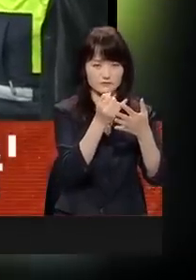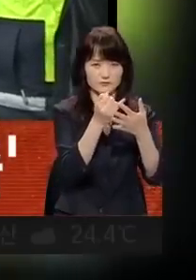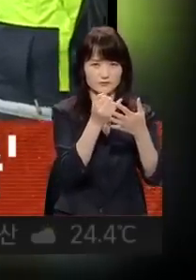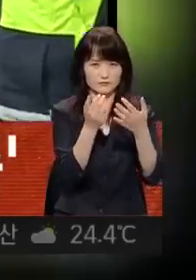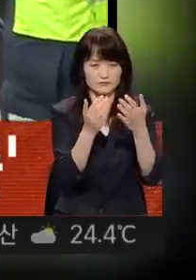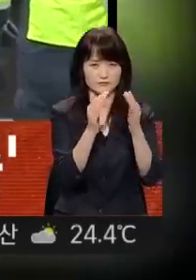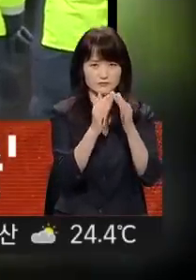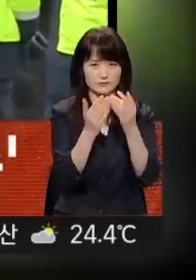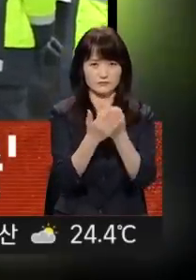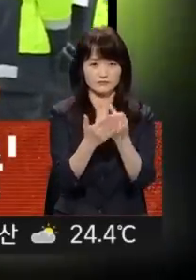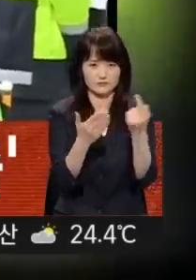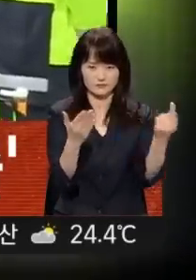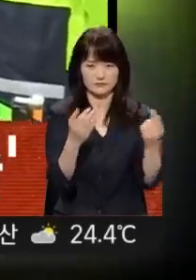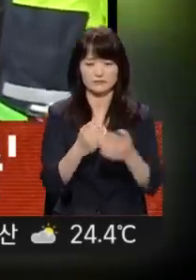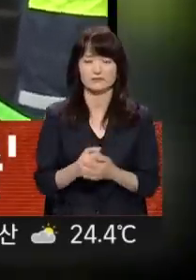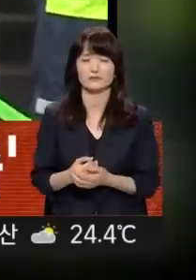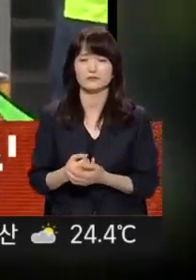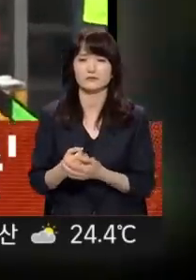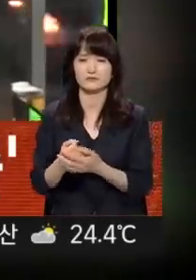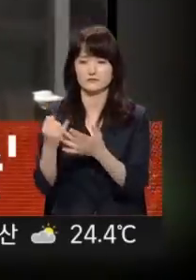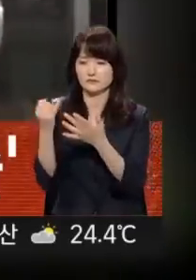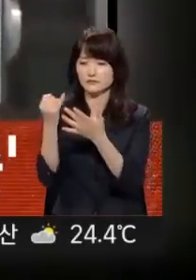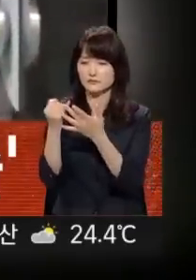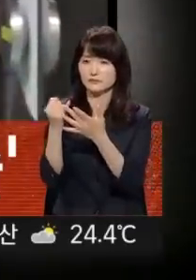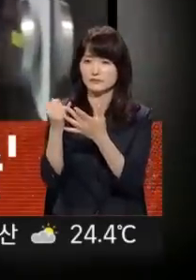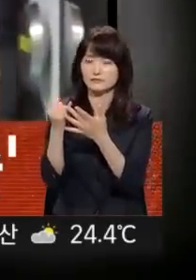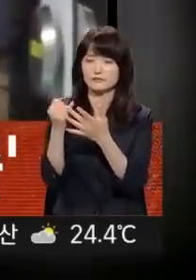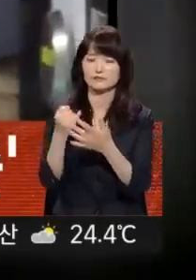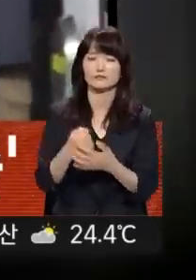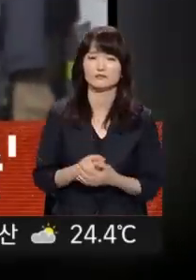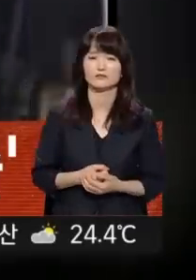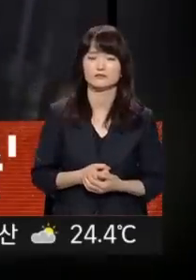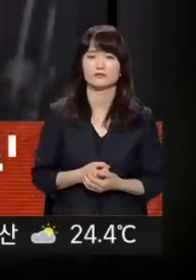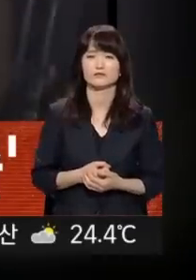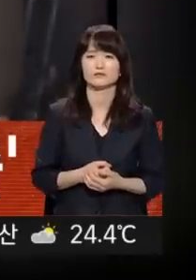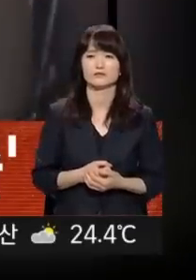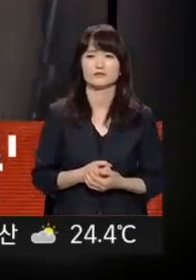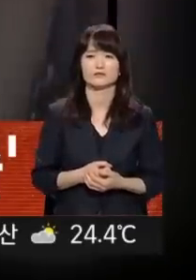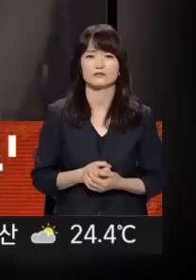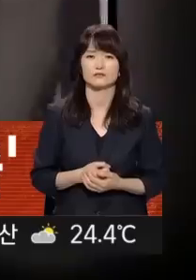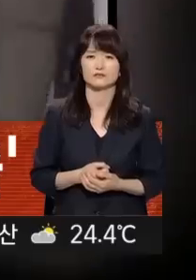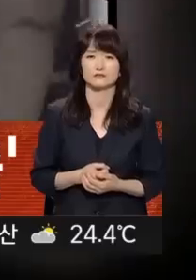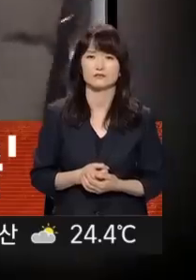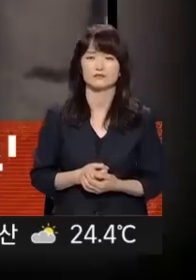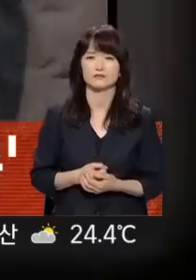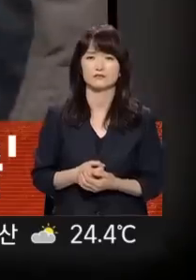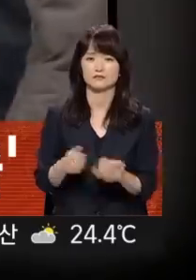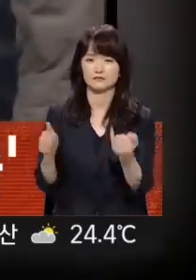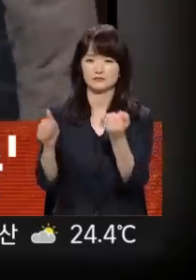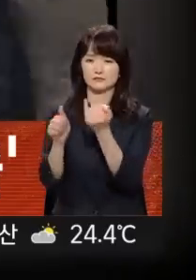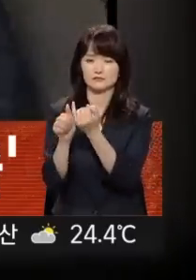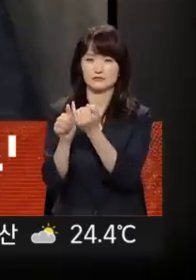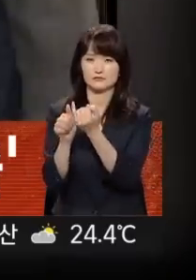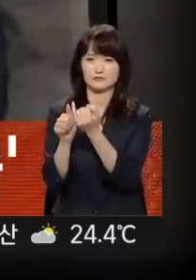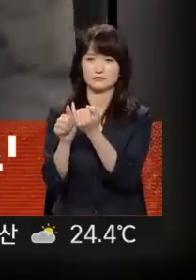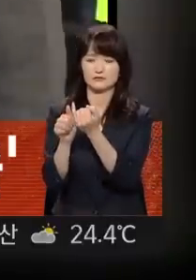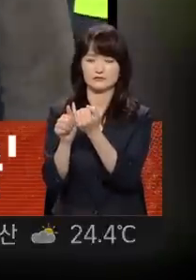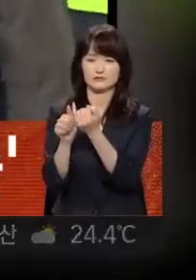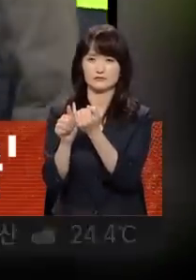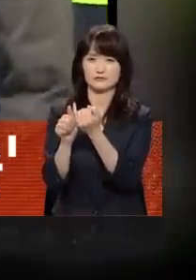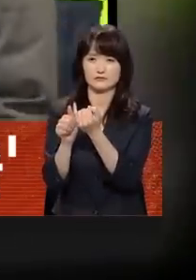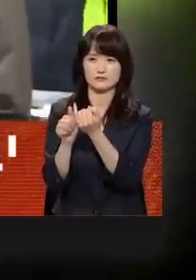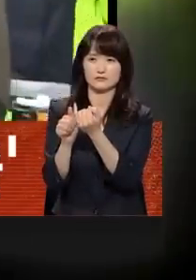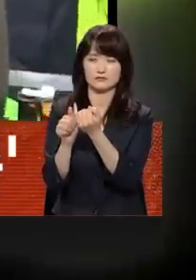피해자만 자연배우자의 동생 재훈보유자의 동생에게 마침 그 비슷한 또래의 나잇돌의 딸이 있었다고 합니다 그 집에